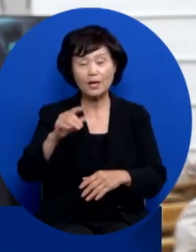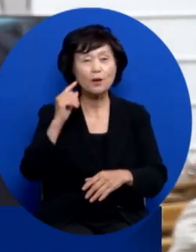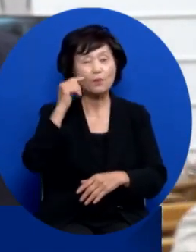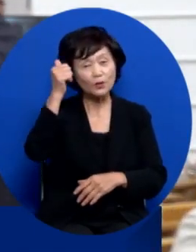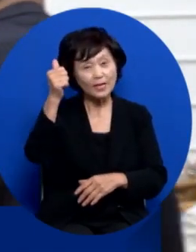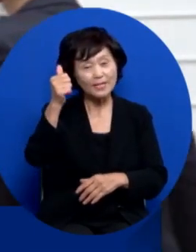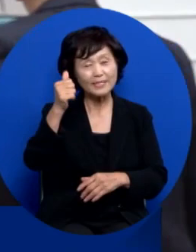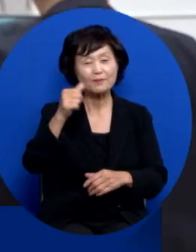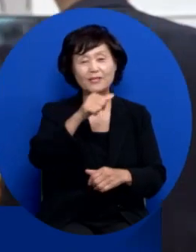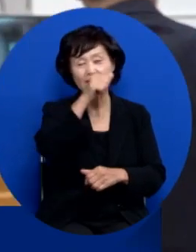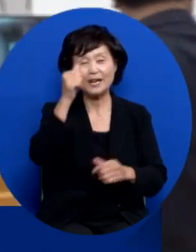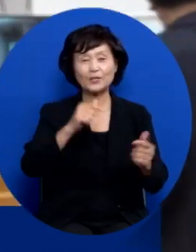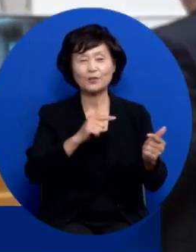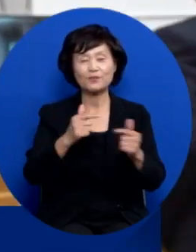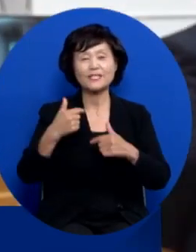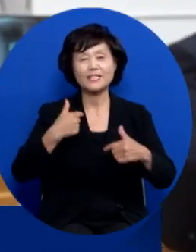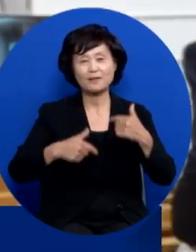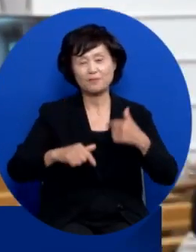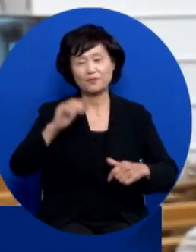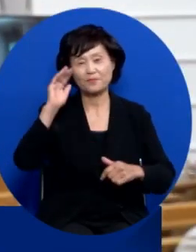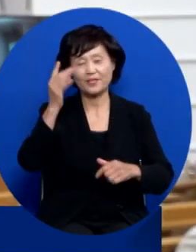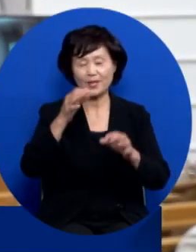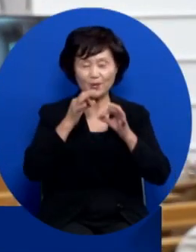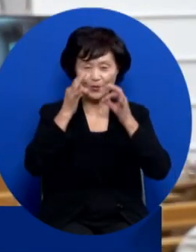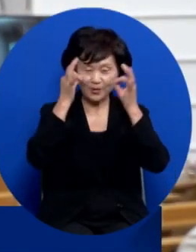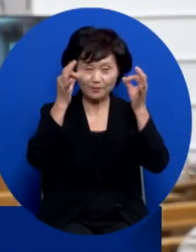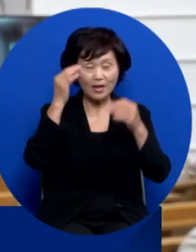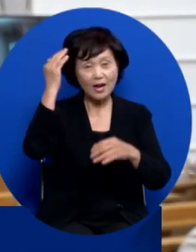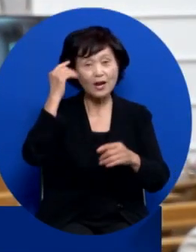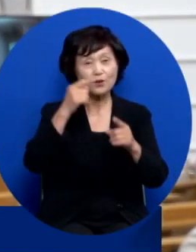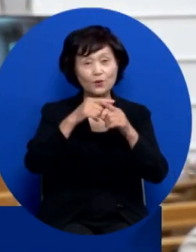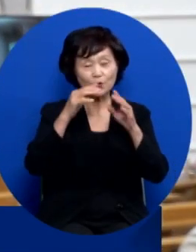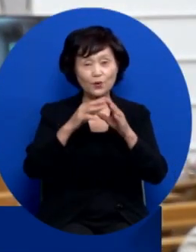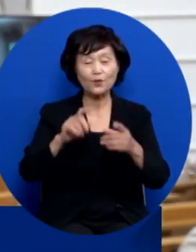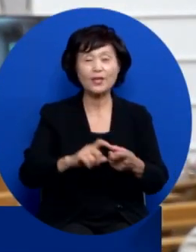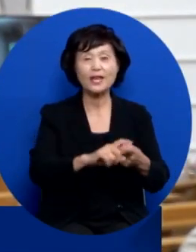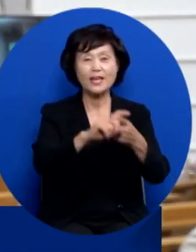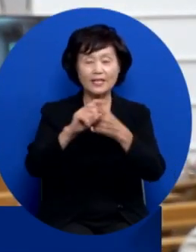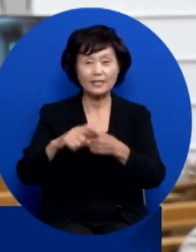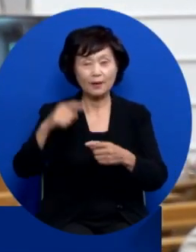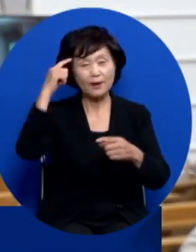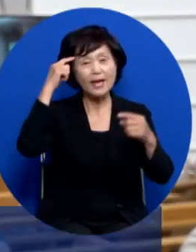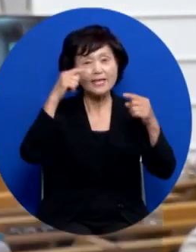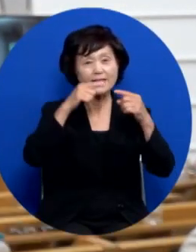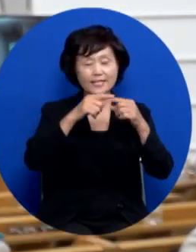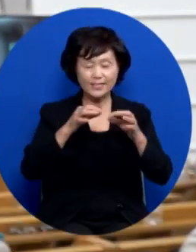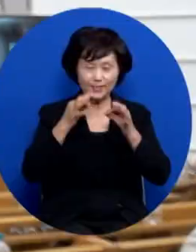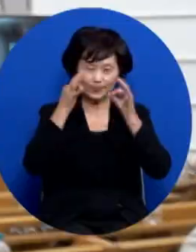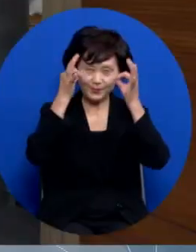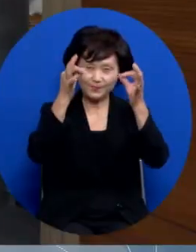장로님들의 자랑과 기쁨이 되겠습니다. 한국교회 연합과 일치에 최선을 다하겠습니다.